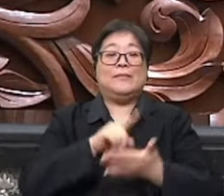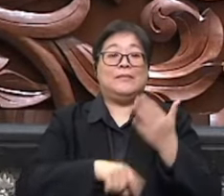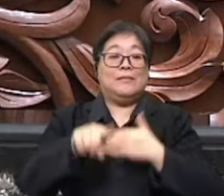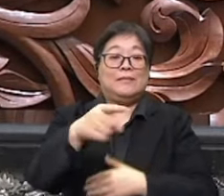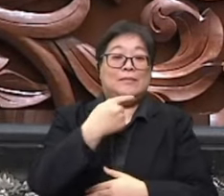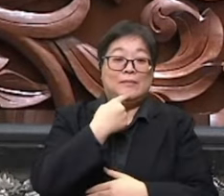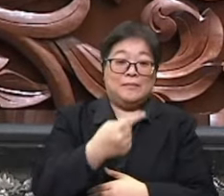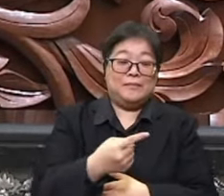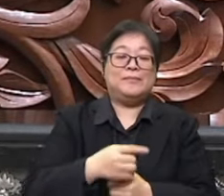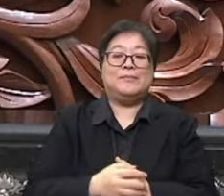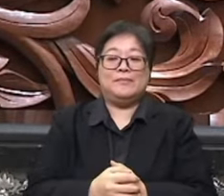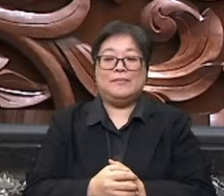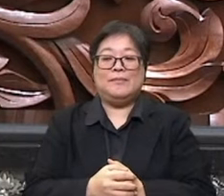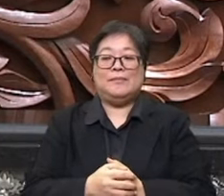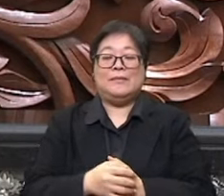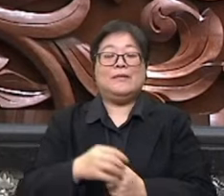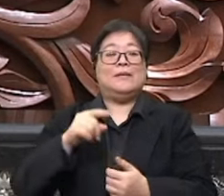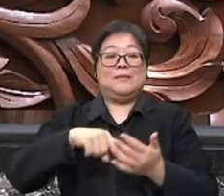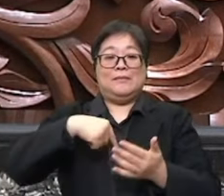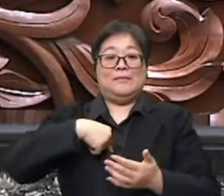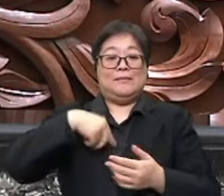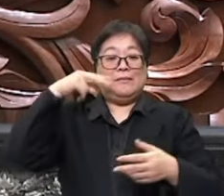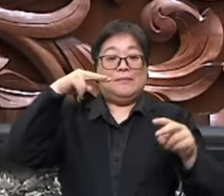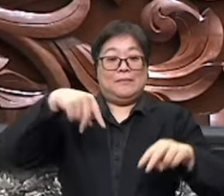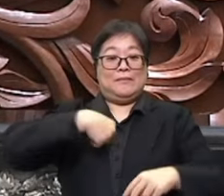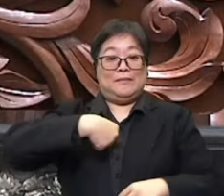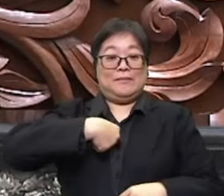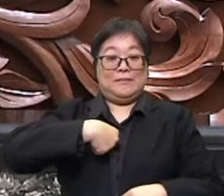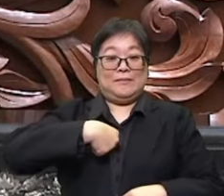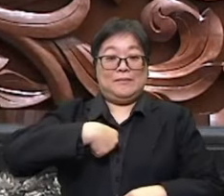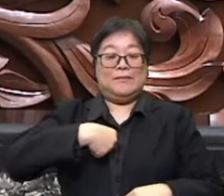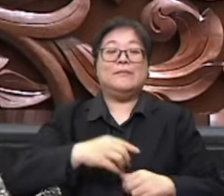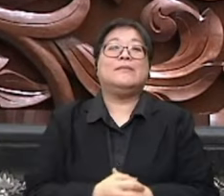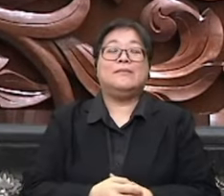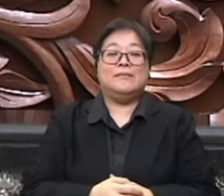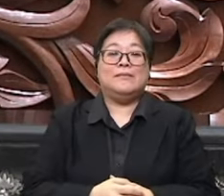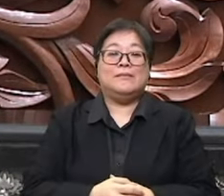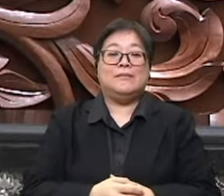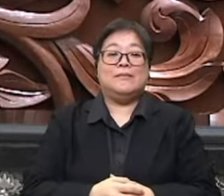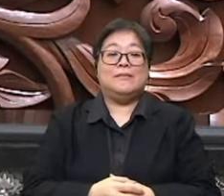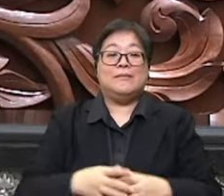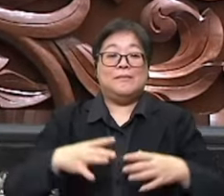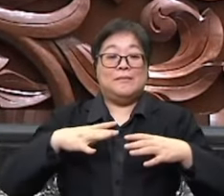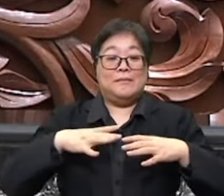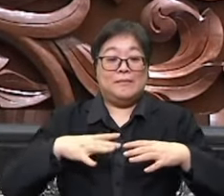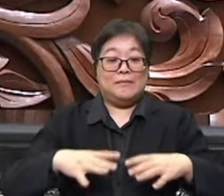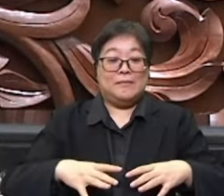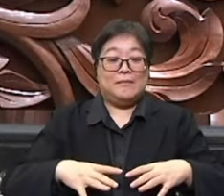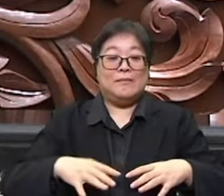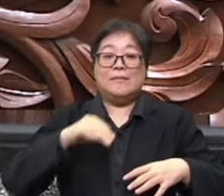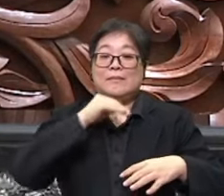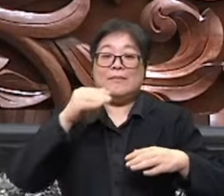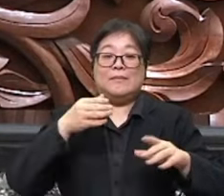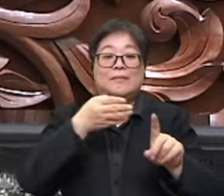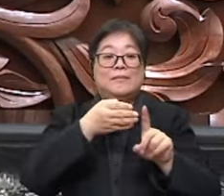telah nyatakan. Ini pendirian saya, ya, bukan pendirian speaker. Selagi pakaian itu tidak